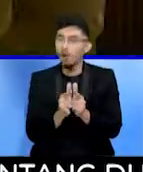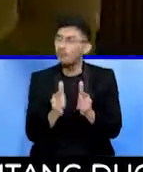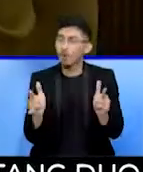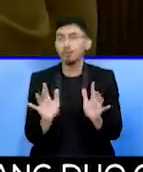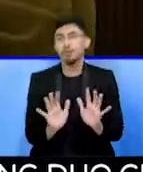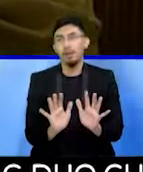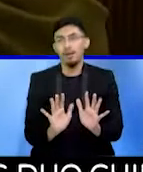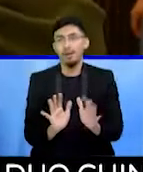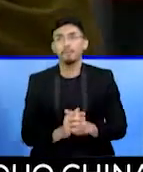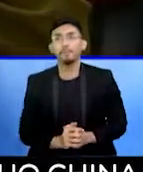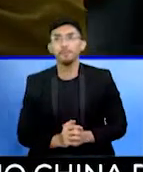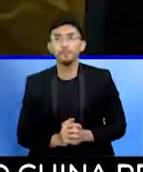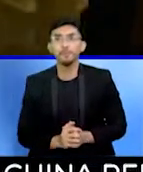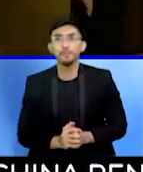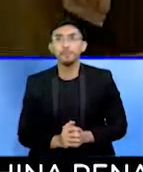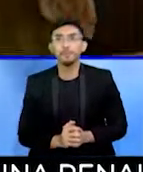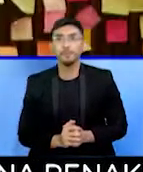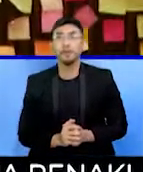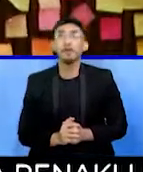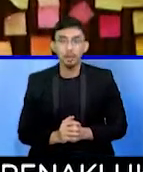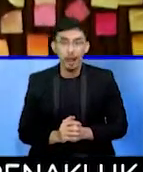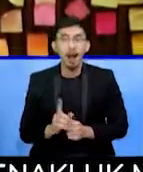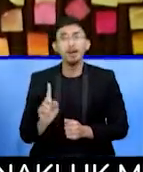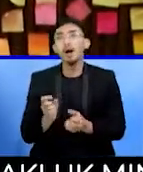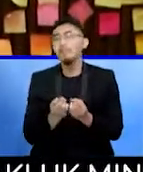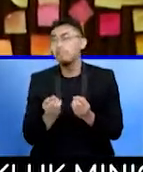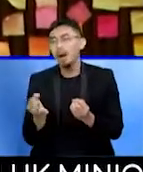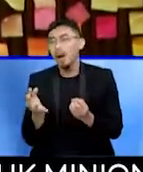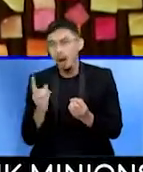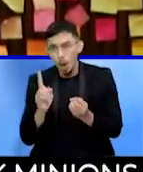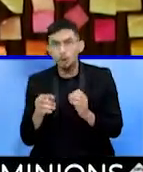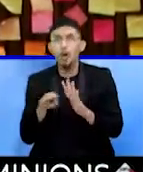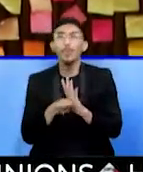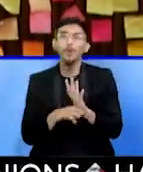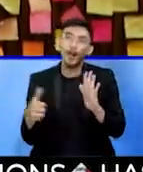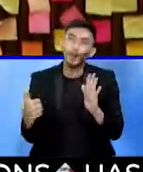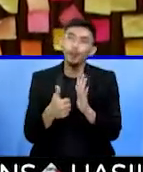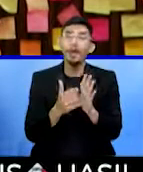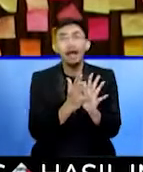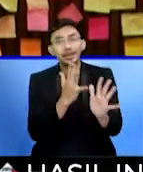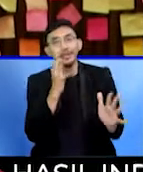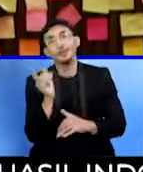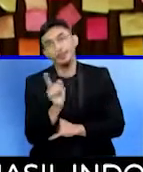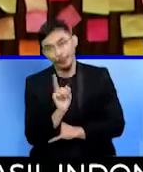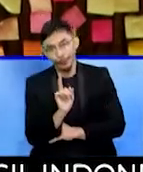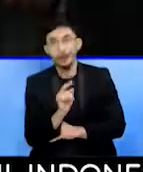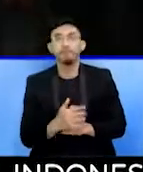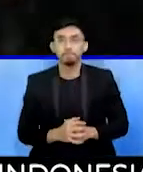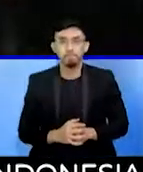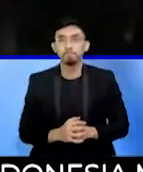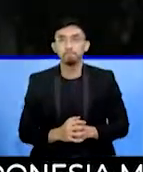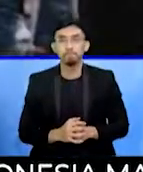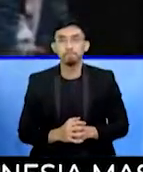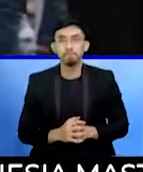Bahkan mereka juga harus mengantri untuk bisa masuk ke dalam Gedung Pakuan. Nah, biasanya ketika begitu